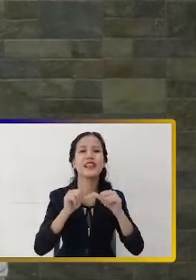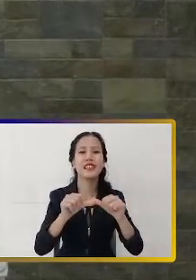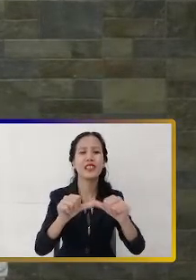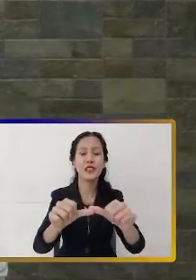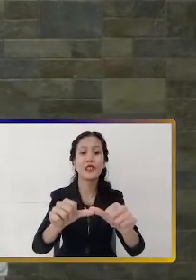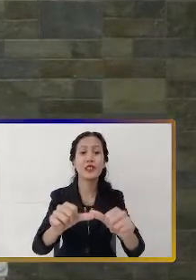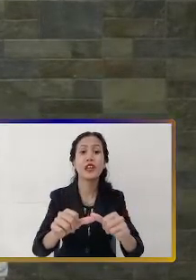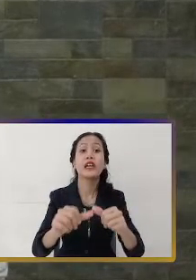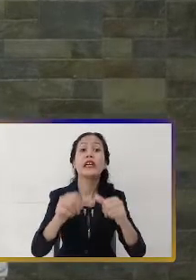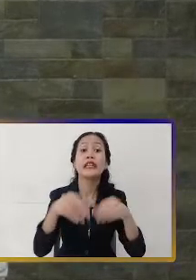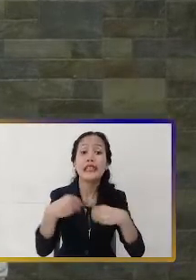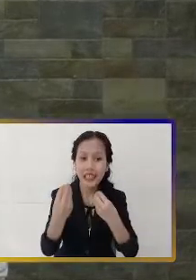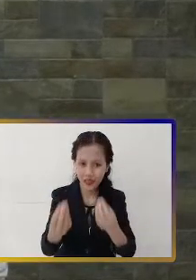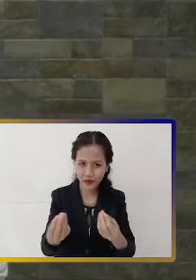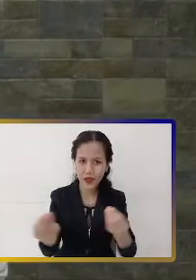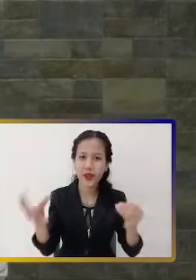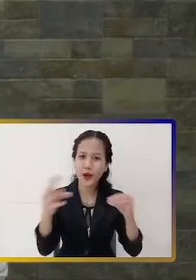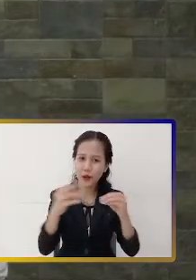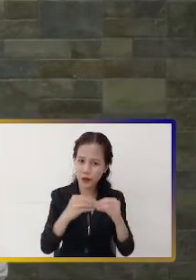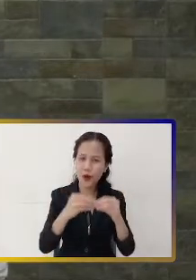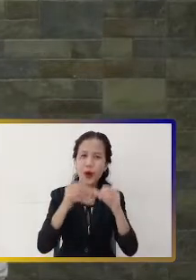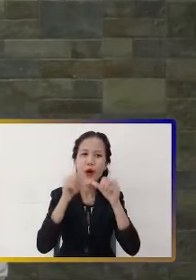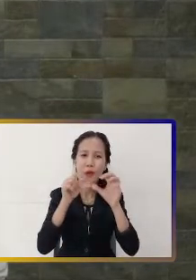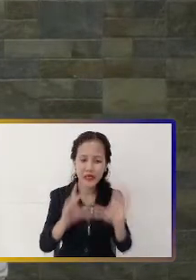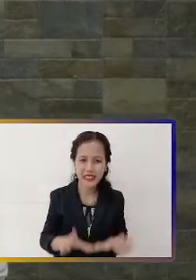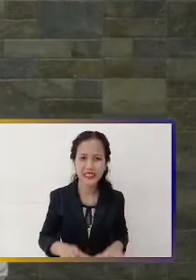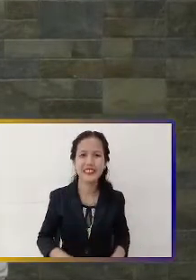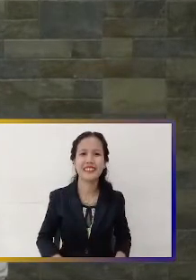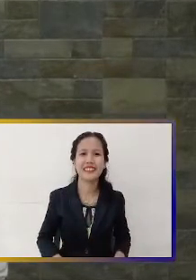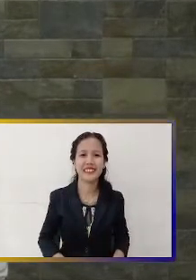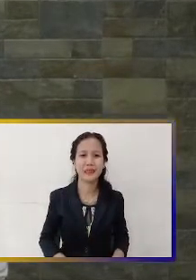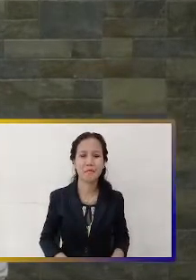freebies. When I say freebies,